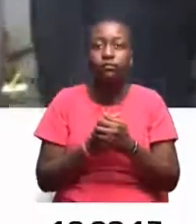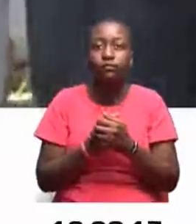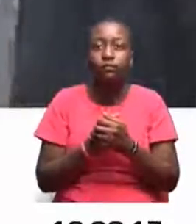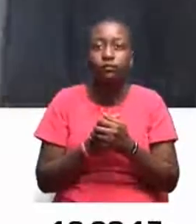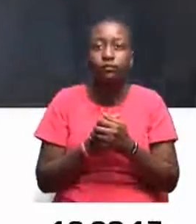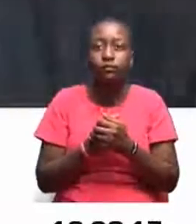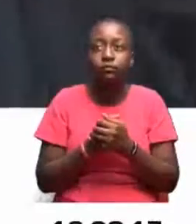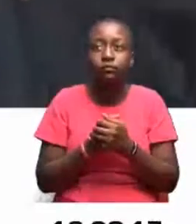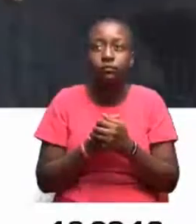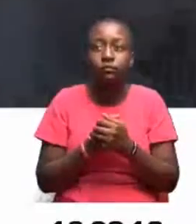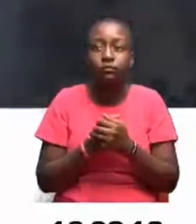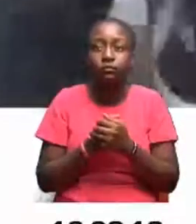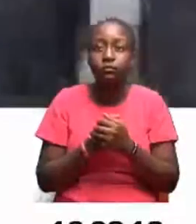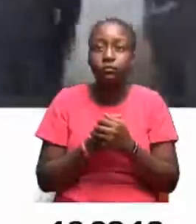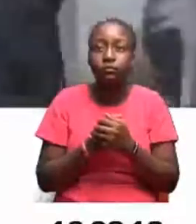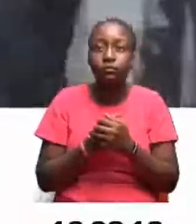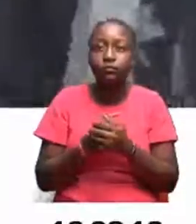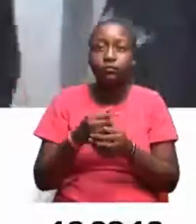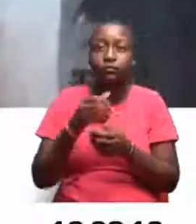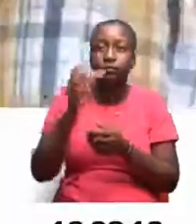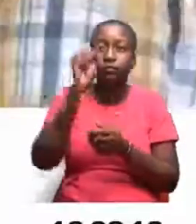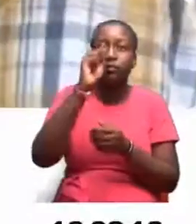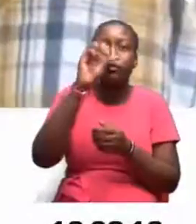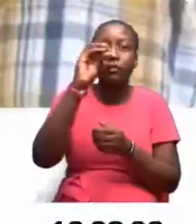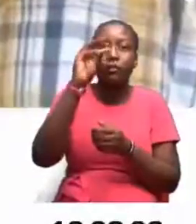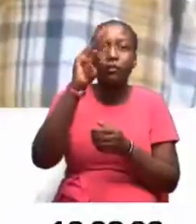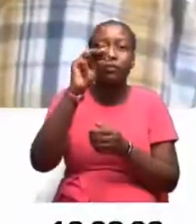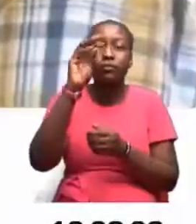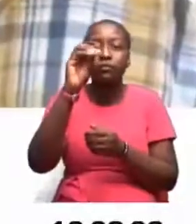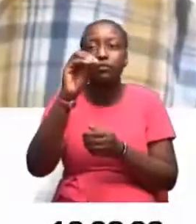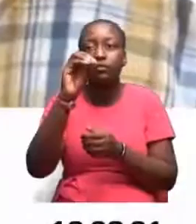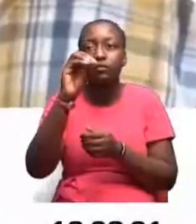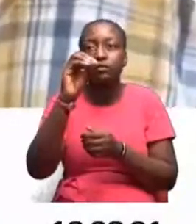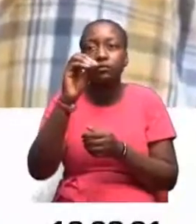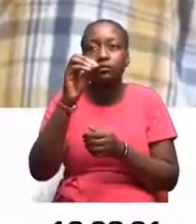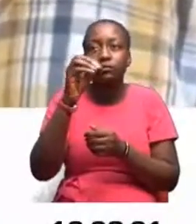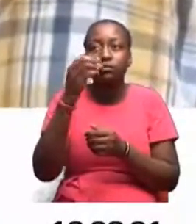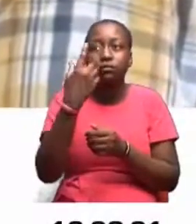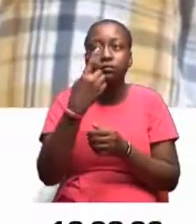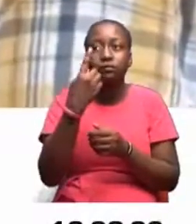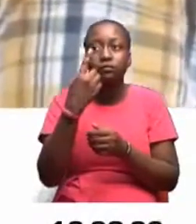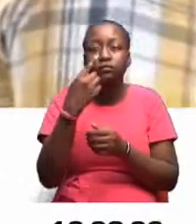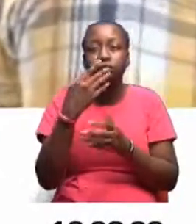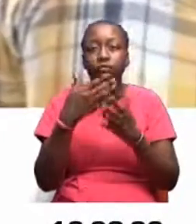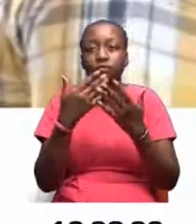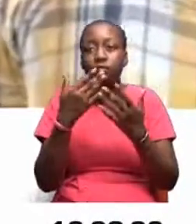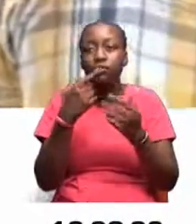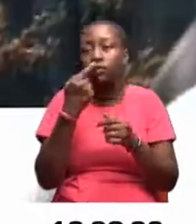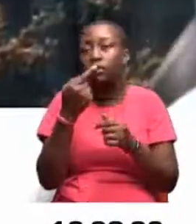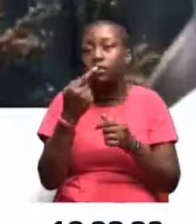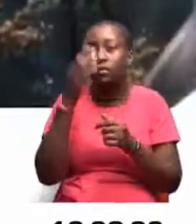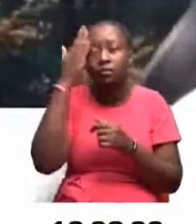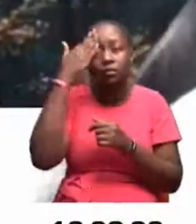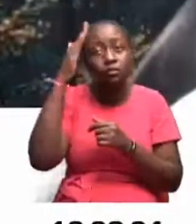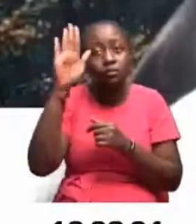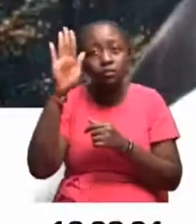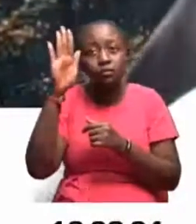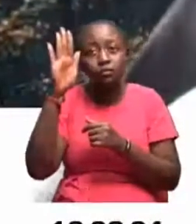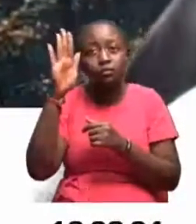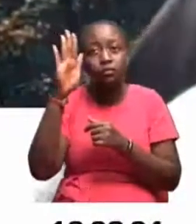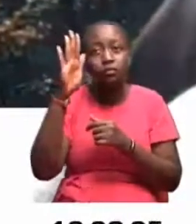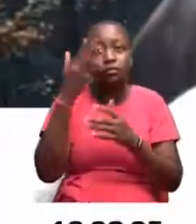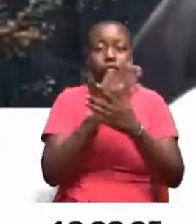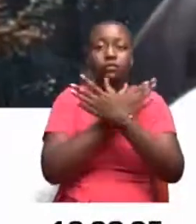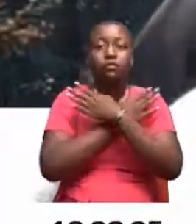Somubwana Afman, mmoja wa athiri wakati watatu hao, anasema bado hajajua chanzo kilichompelekea yeye na wenzake kukamatwa na kupelekwa katika